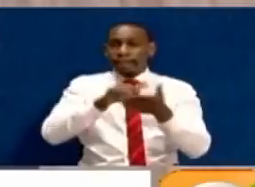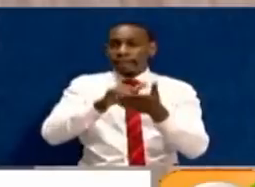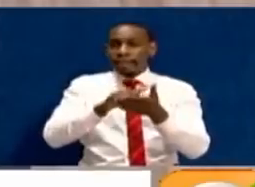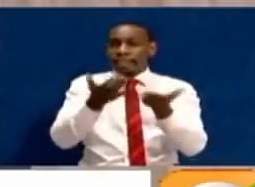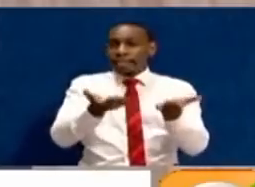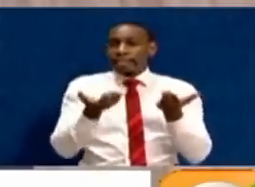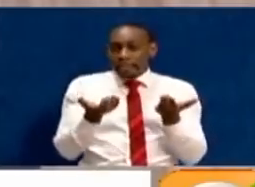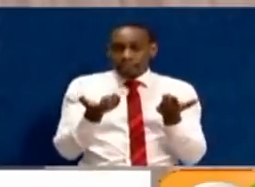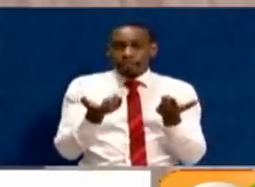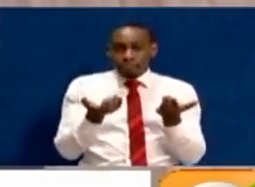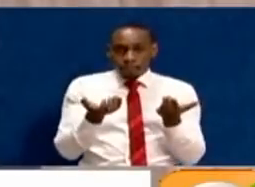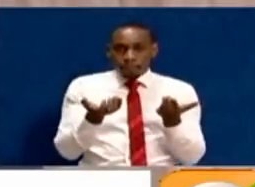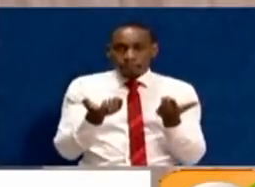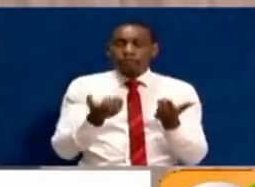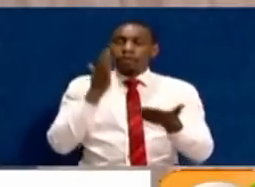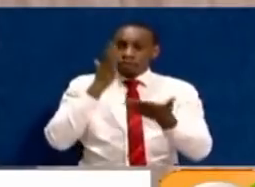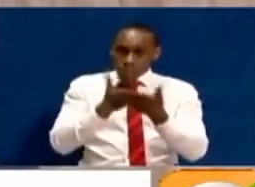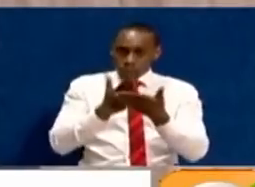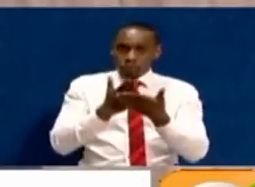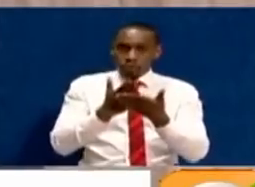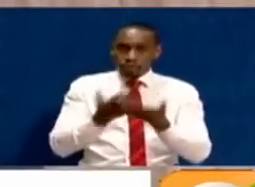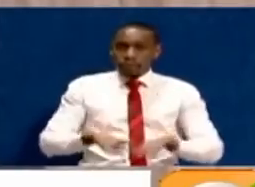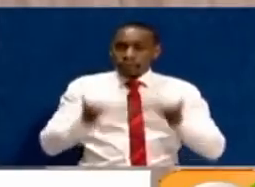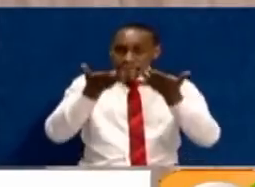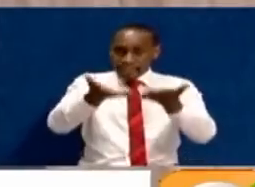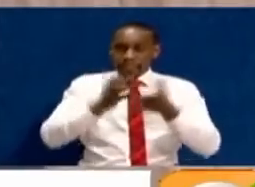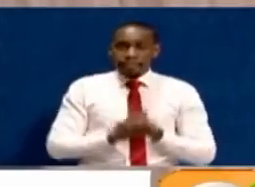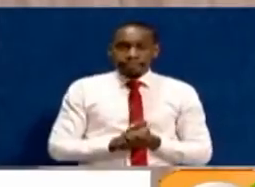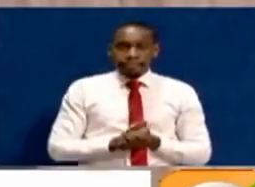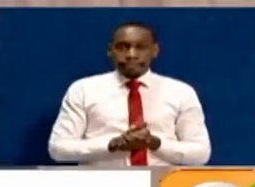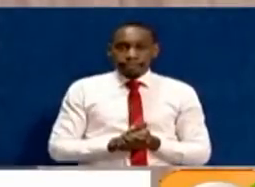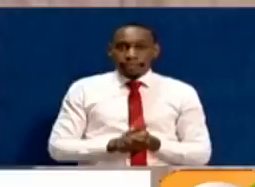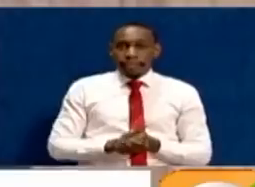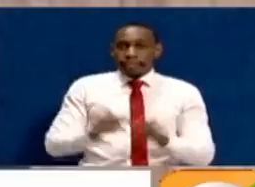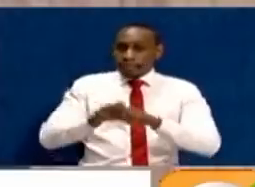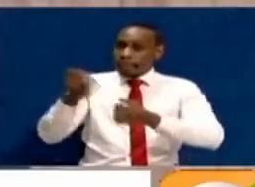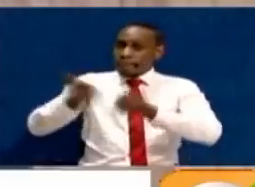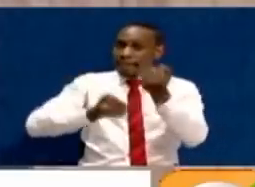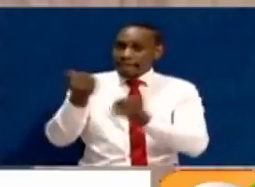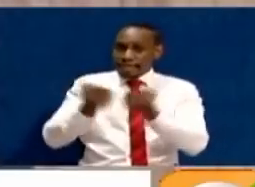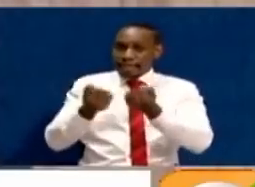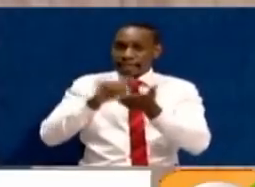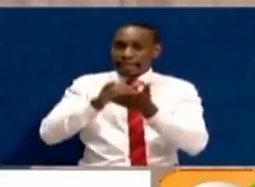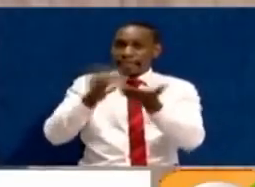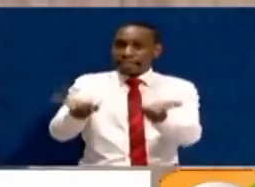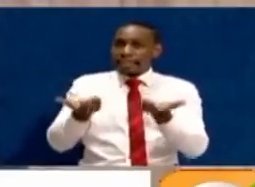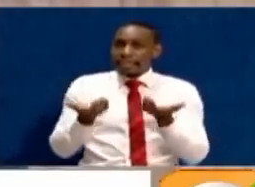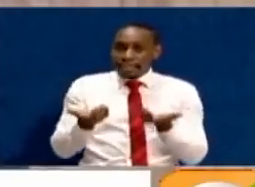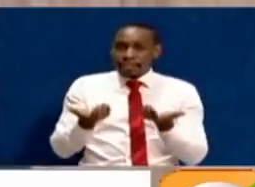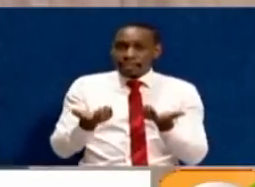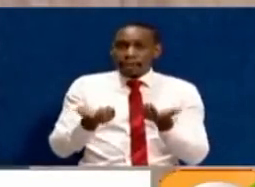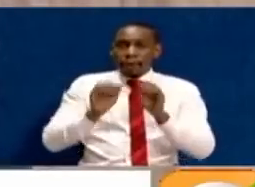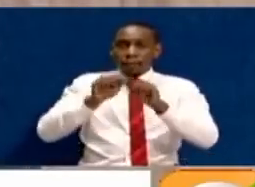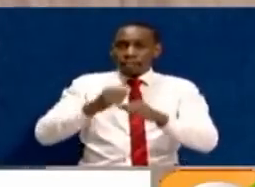ambazo mnahitaji tutahakikisha mko nazo. Zile magari mnahitaji